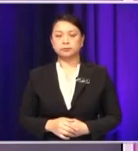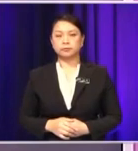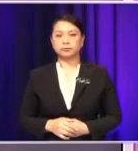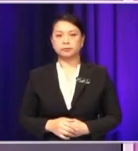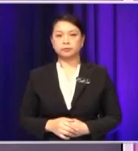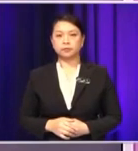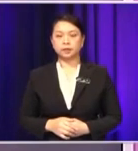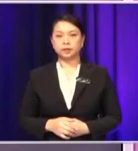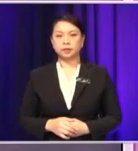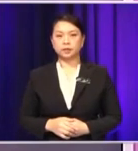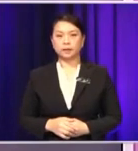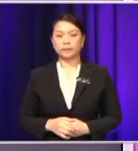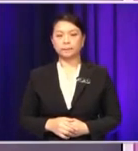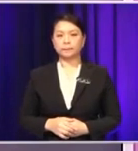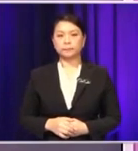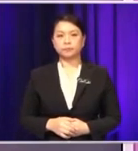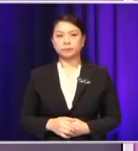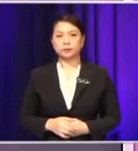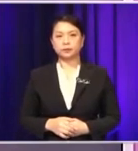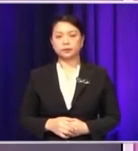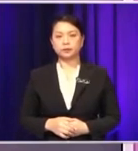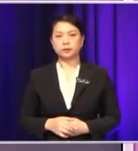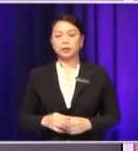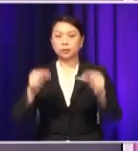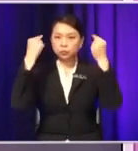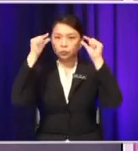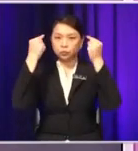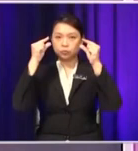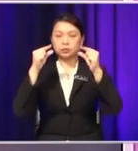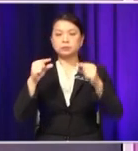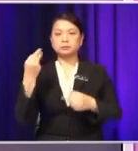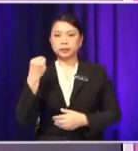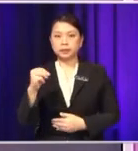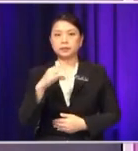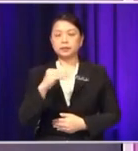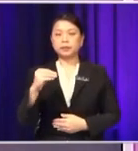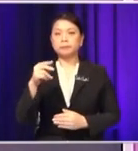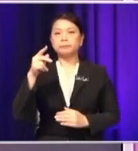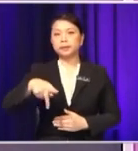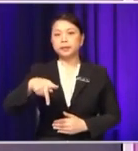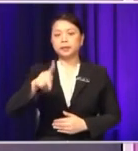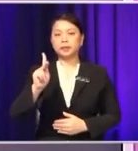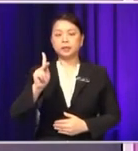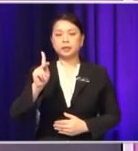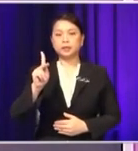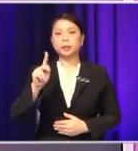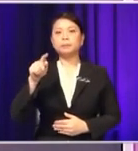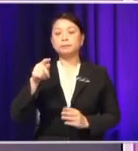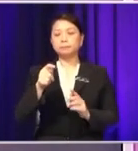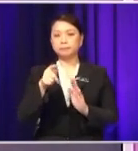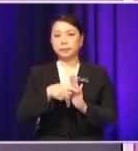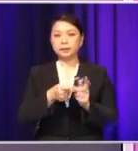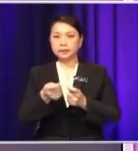peranan guru pegawai-pegawai di bawah mereka atau guru-guru di bawah mereka. Penekanan pentadbiran akan menguruskan dari segi melihat